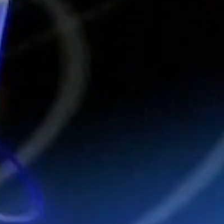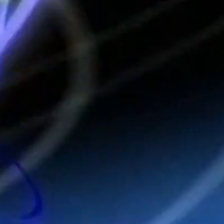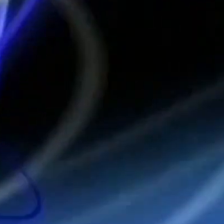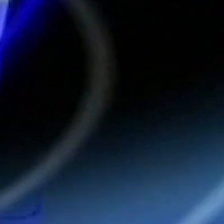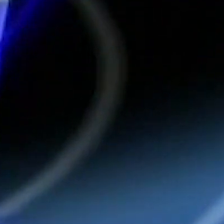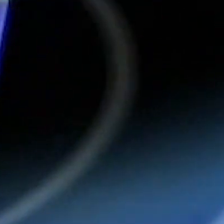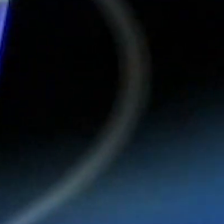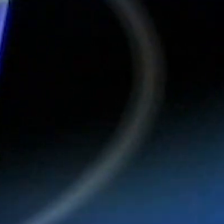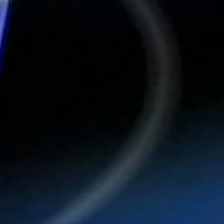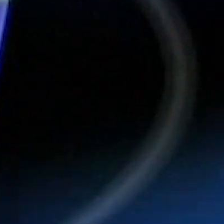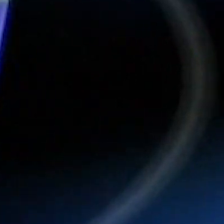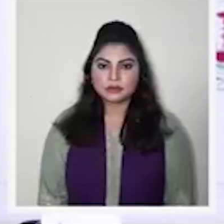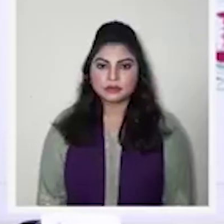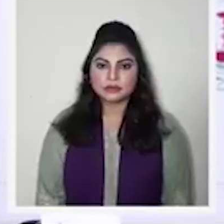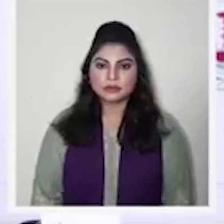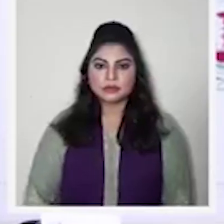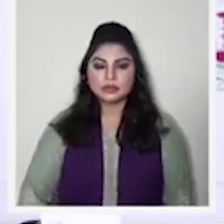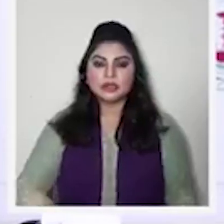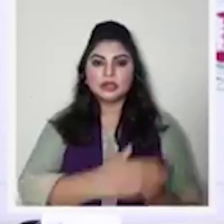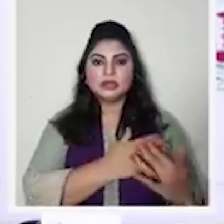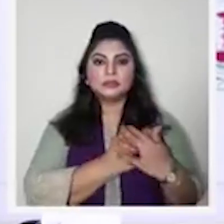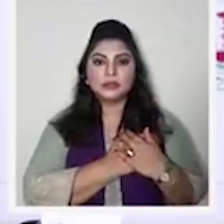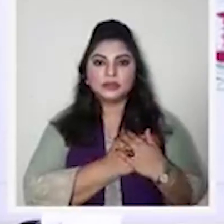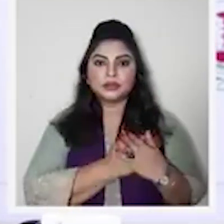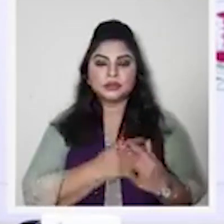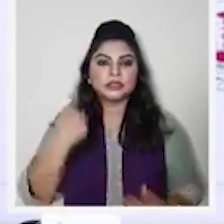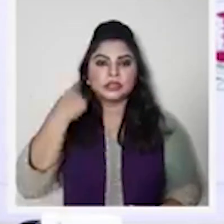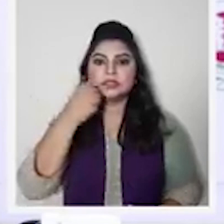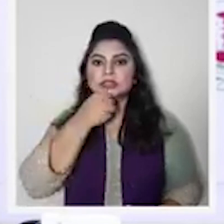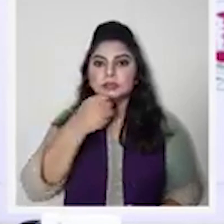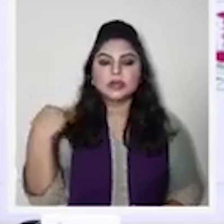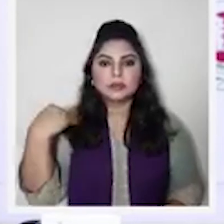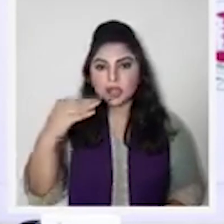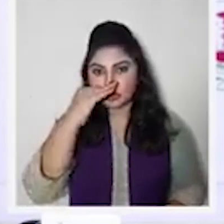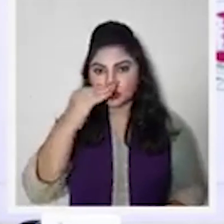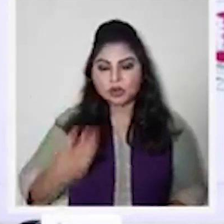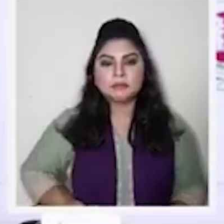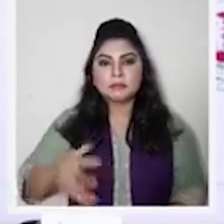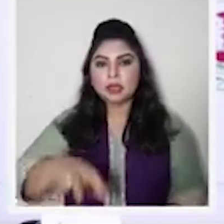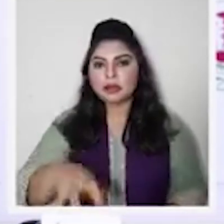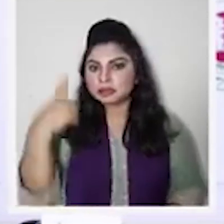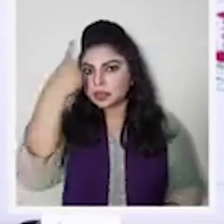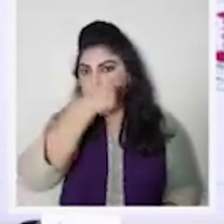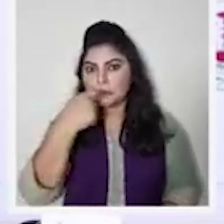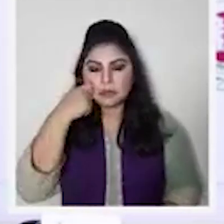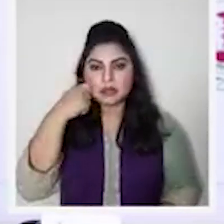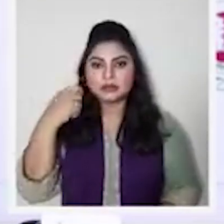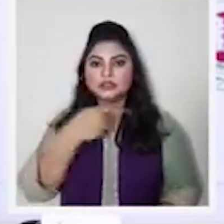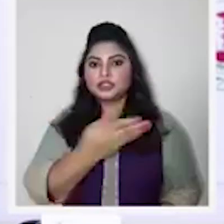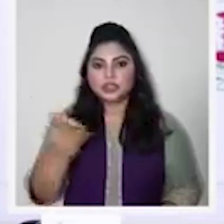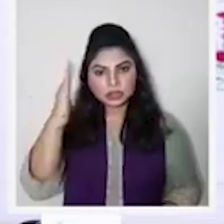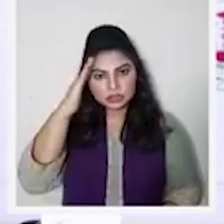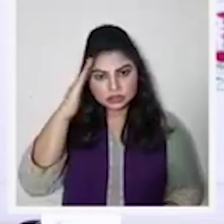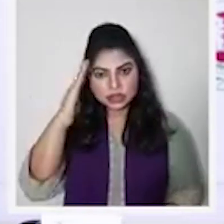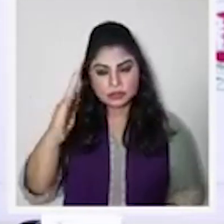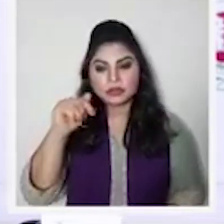আপনারা দেখছেন একুশে টেলিভিশন। প্রিয় সাংবাদিক ভাই ও বোনেরা, সম্মানিত দর্শক শ্রোতাবৃন্দ, দেশবাসী,